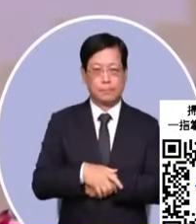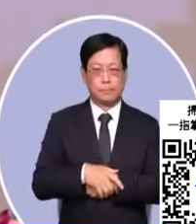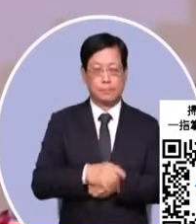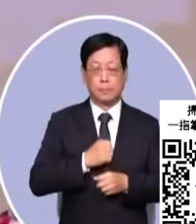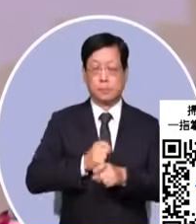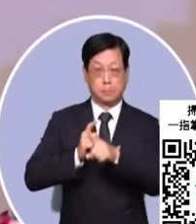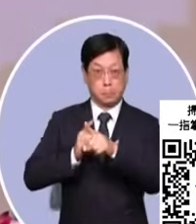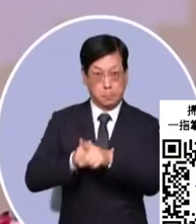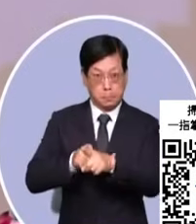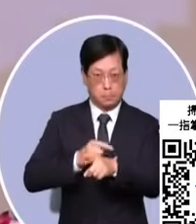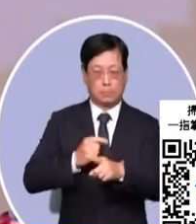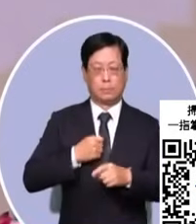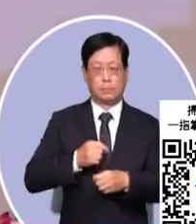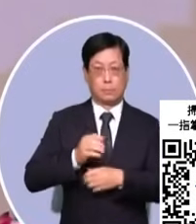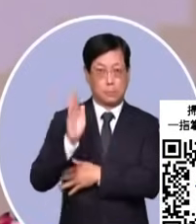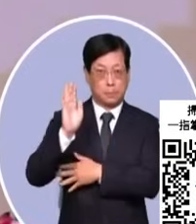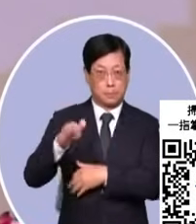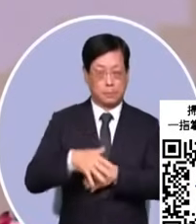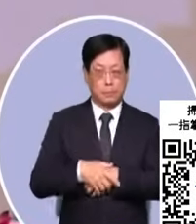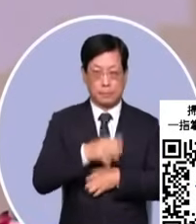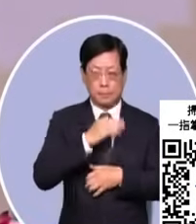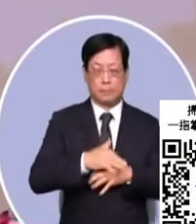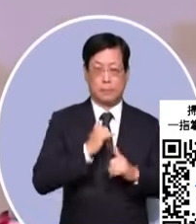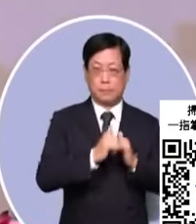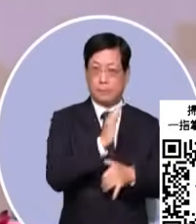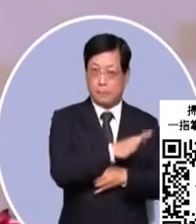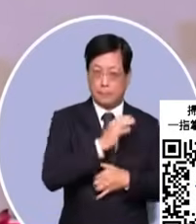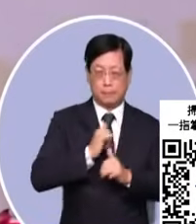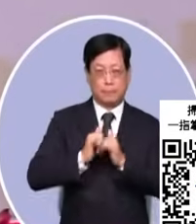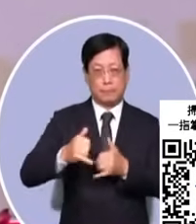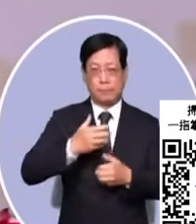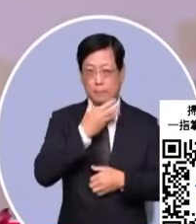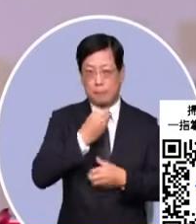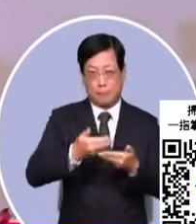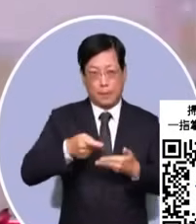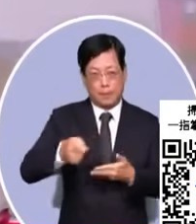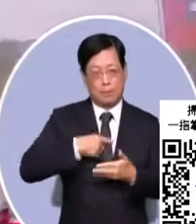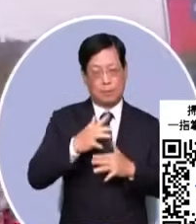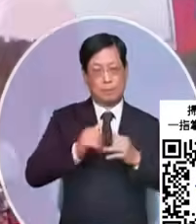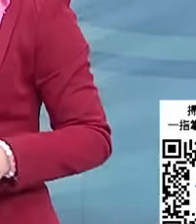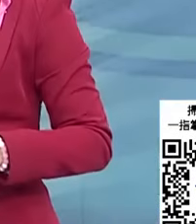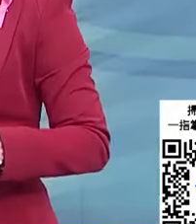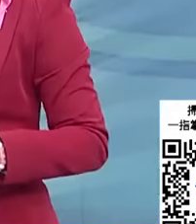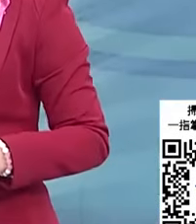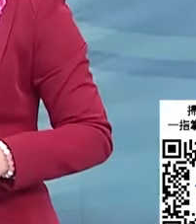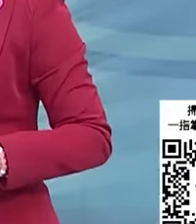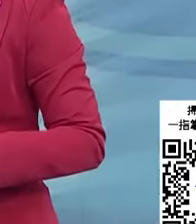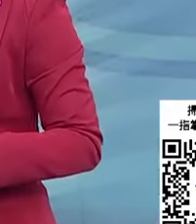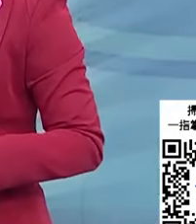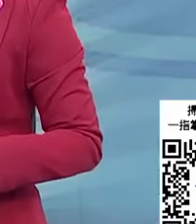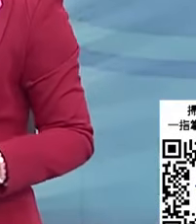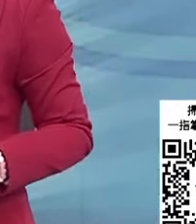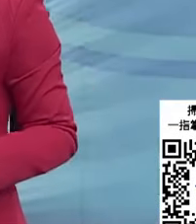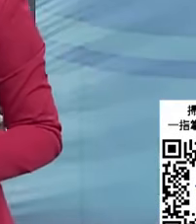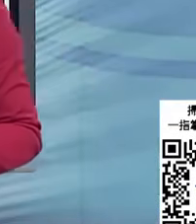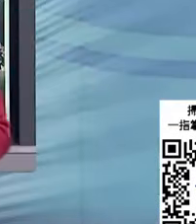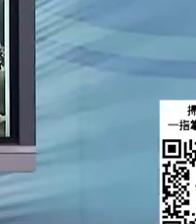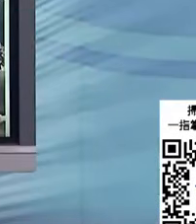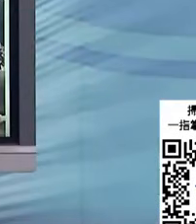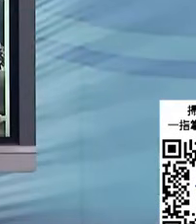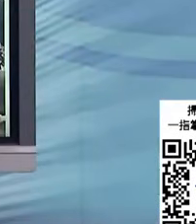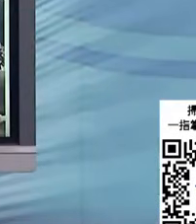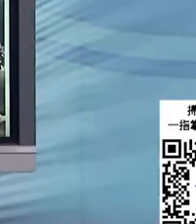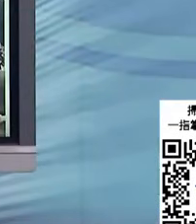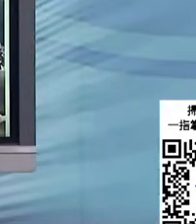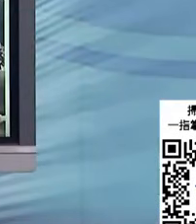实现一个民有、民治、民享的民主政治。 好，简单来讲啦，他讲了几件事，